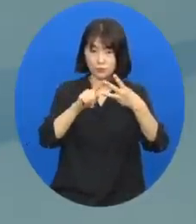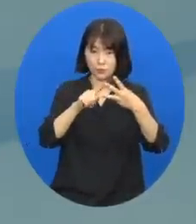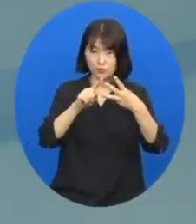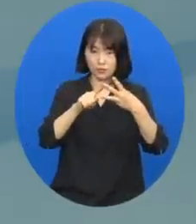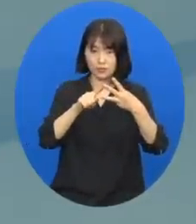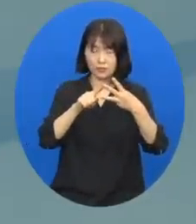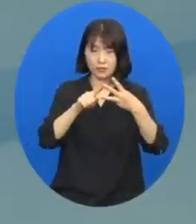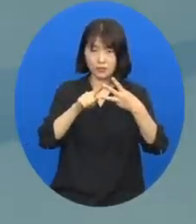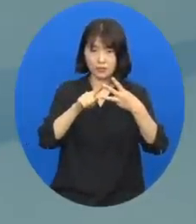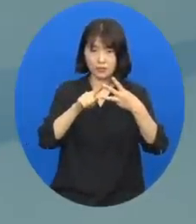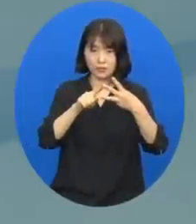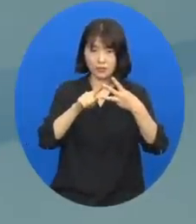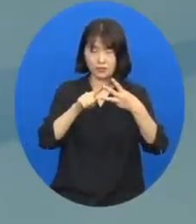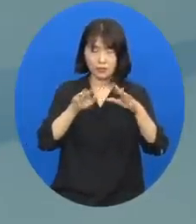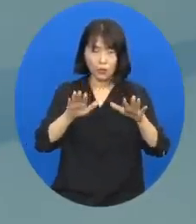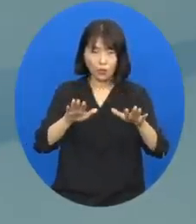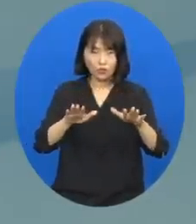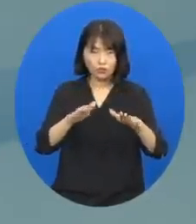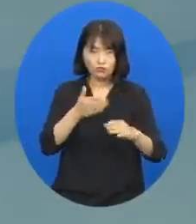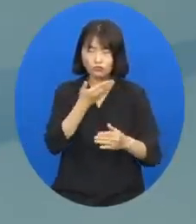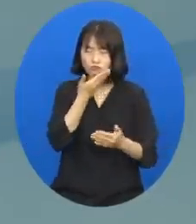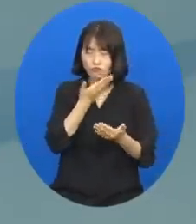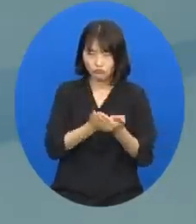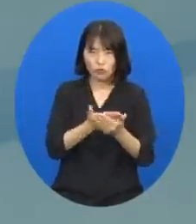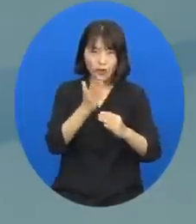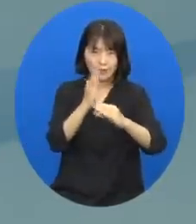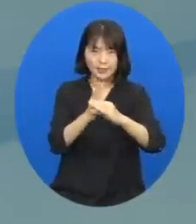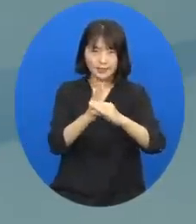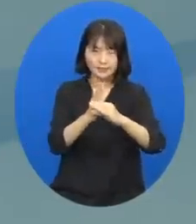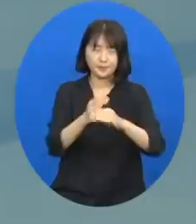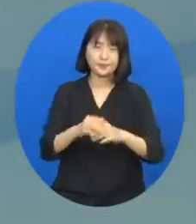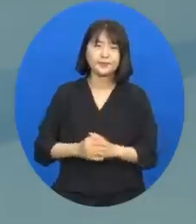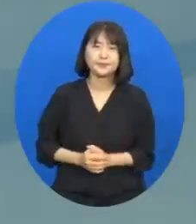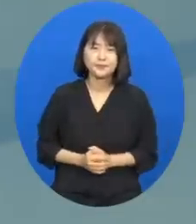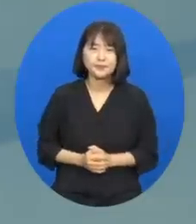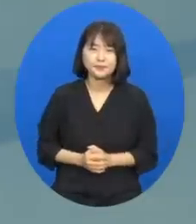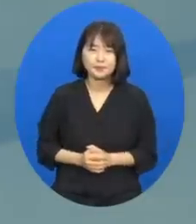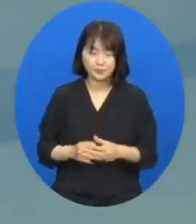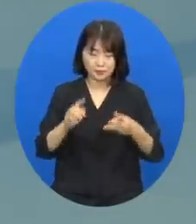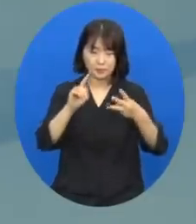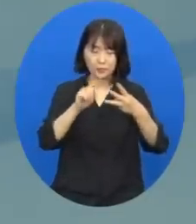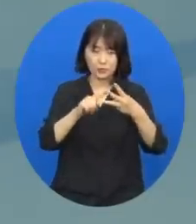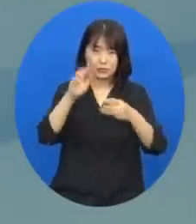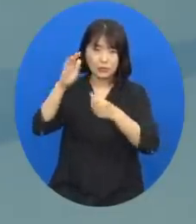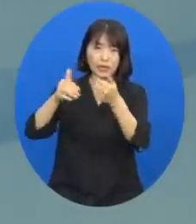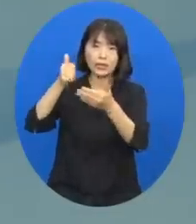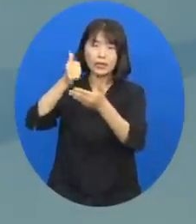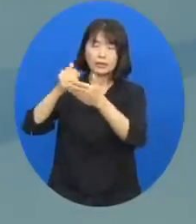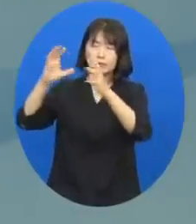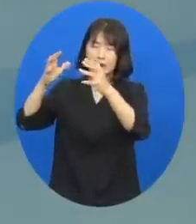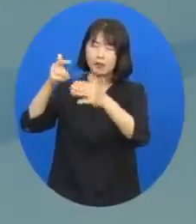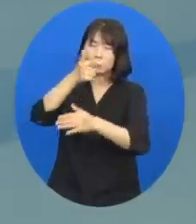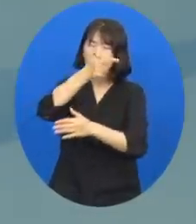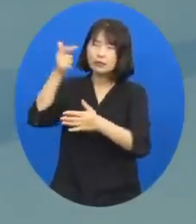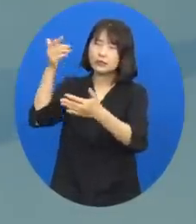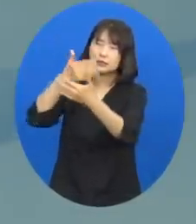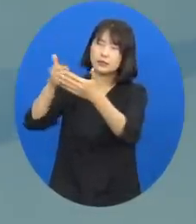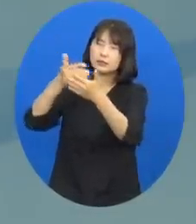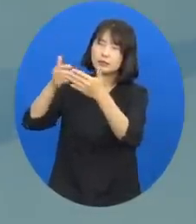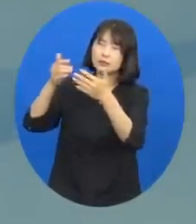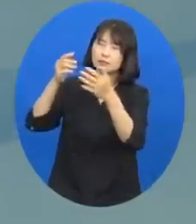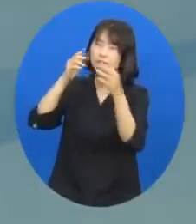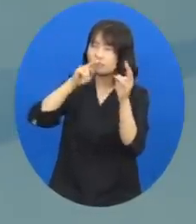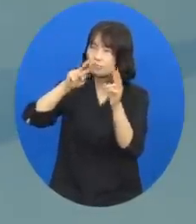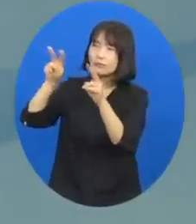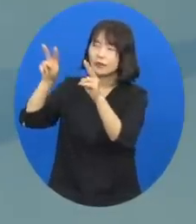좀더 오늘의 초점이 되겠습니다 두번째는 뭐냐면 하나님 나라의 큰 그림을 보는 것입니다 자 이 시기 라는